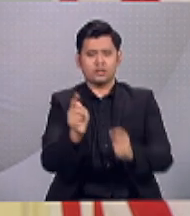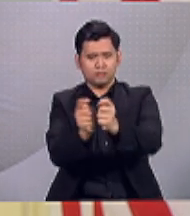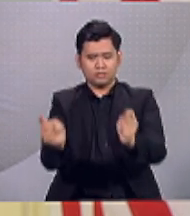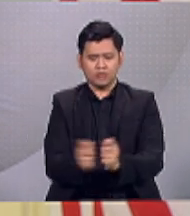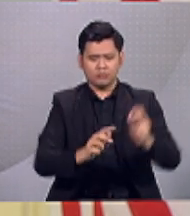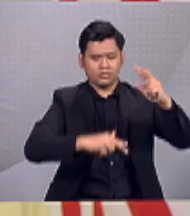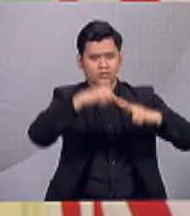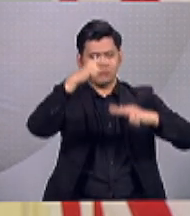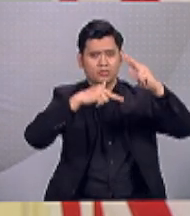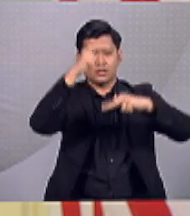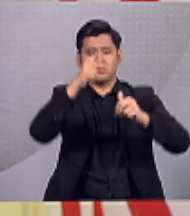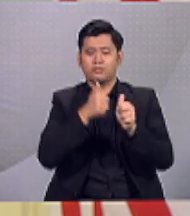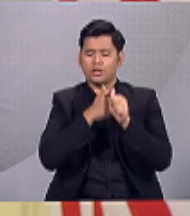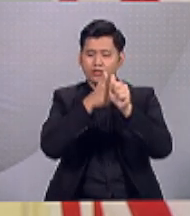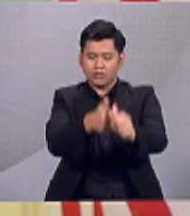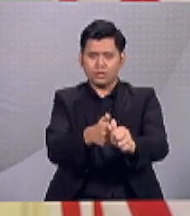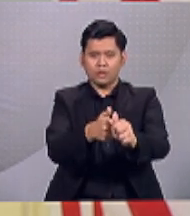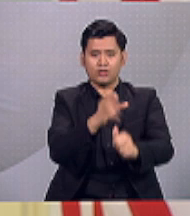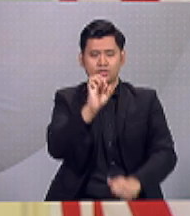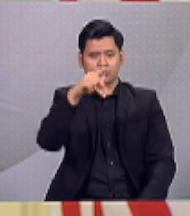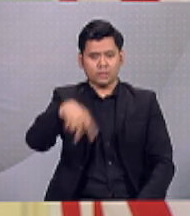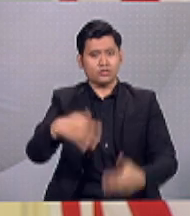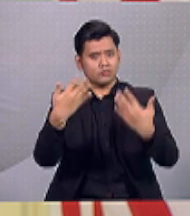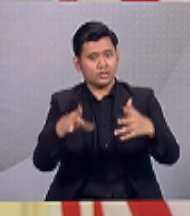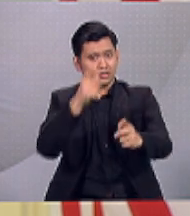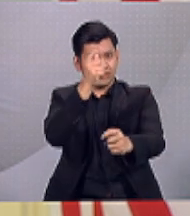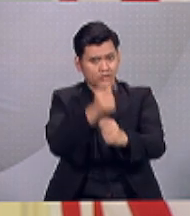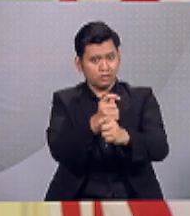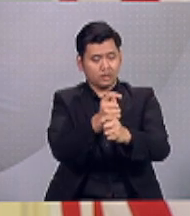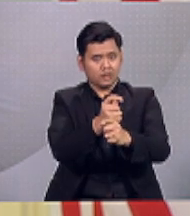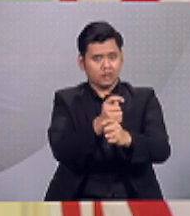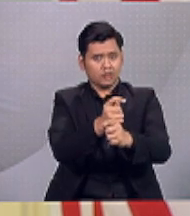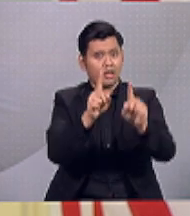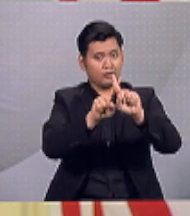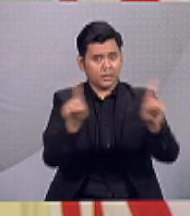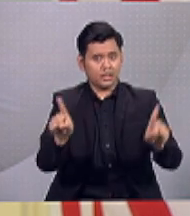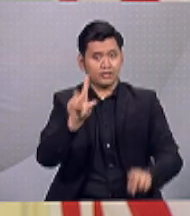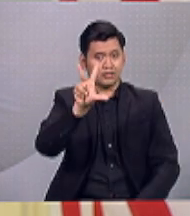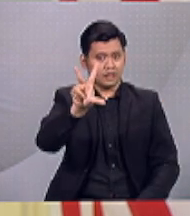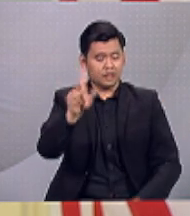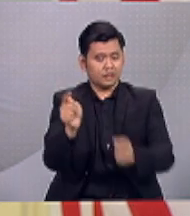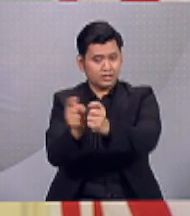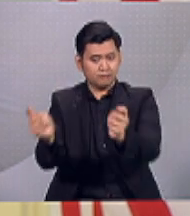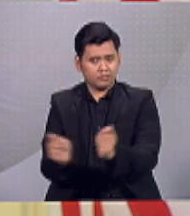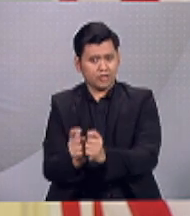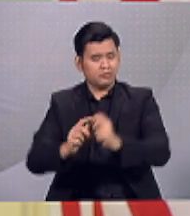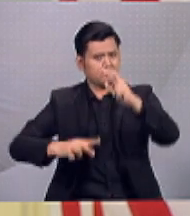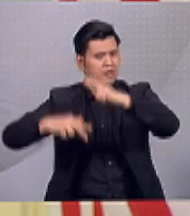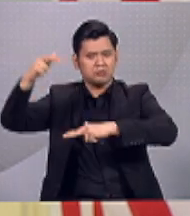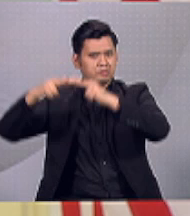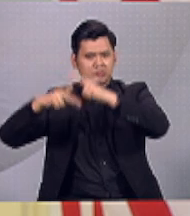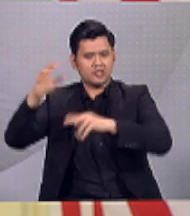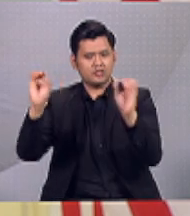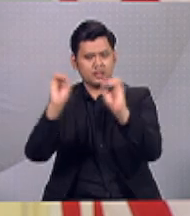telah mematuhi SOP yang ditetapkan, manakala 3 tapak binaan tidak patuh kepada